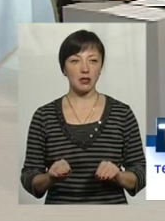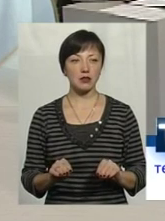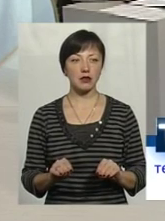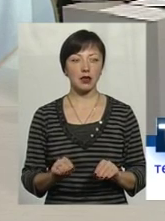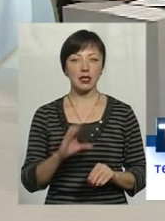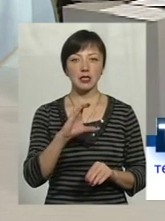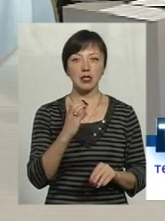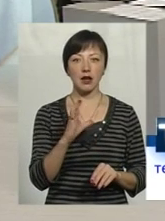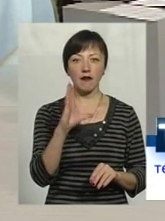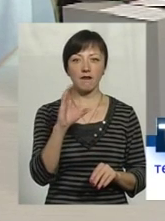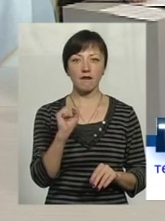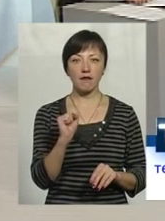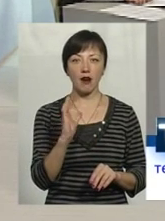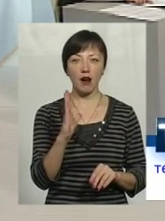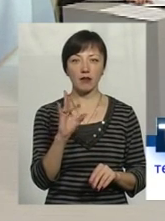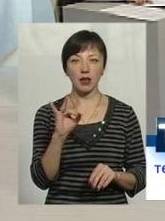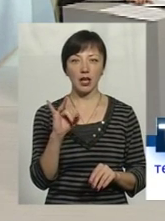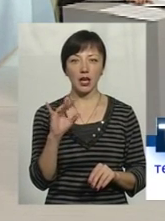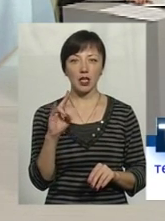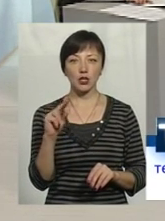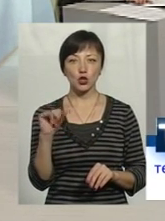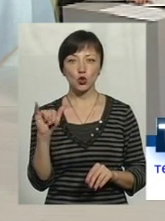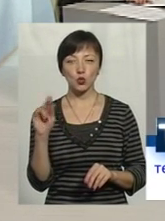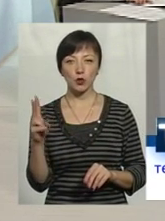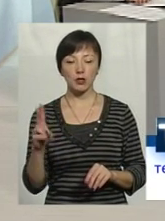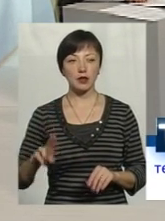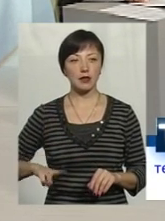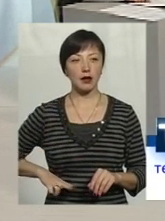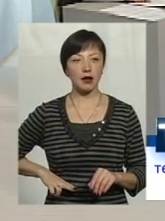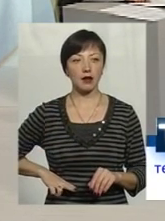пана Сергія Вавренчука. А він у нас директор